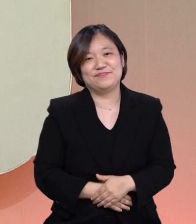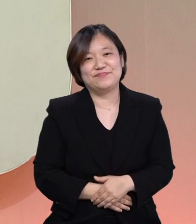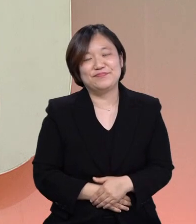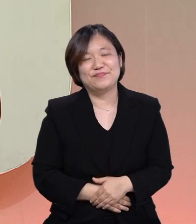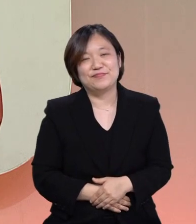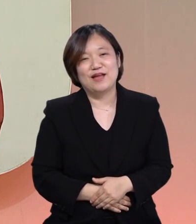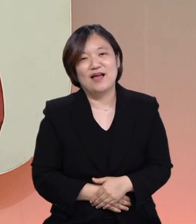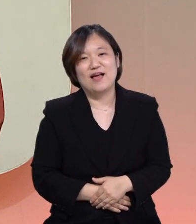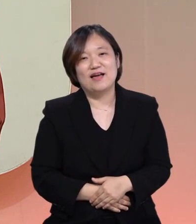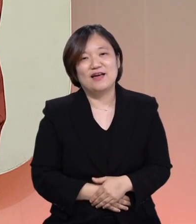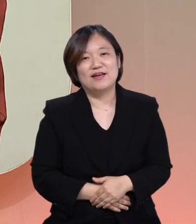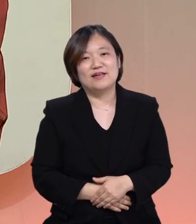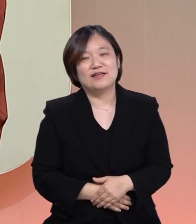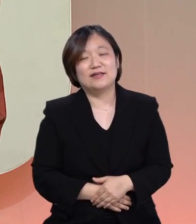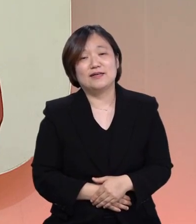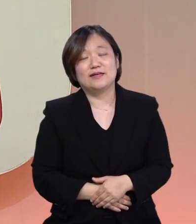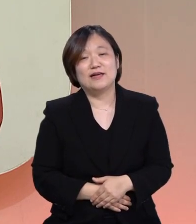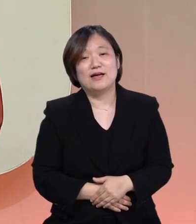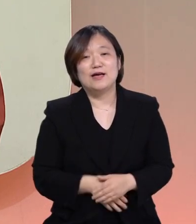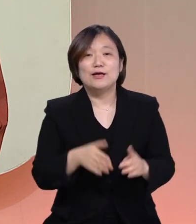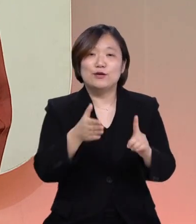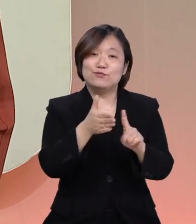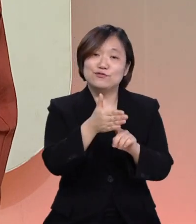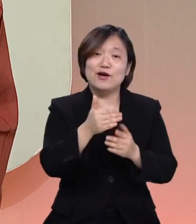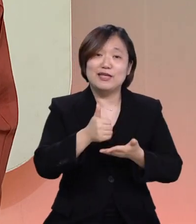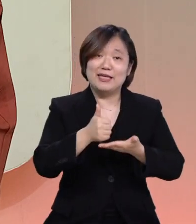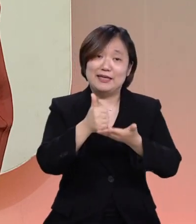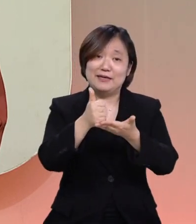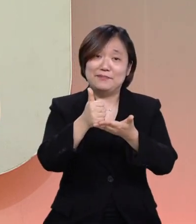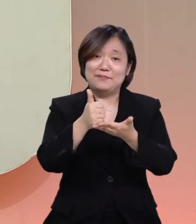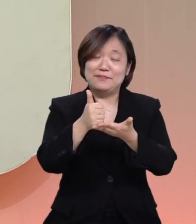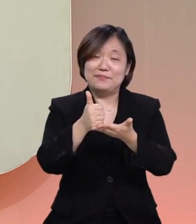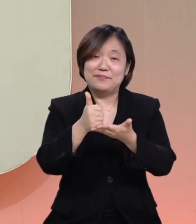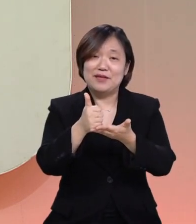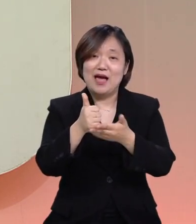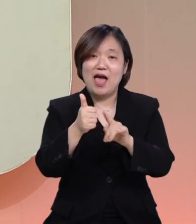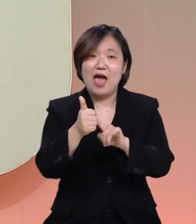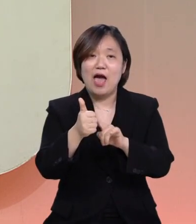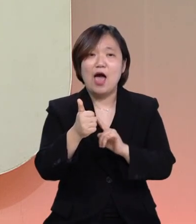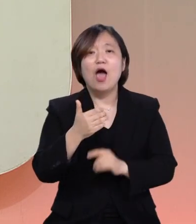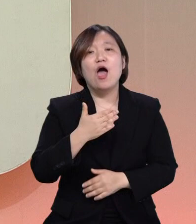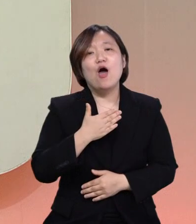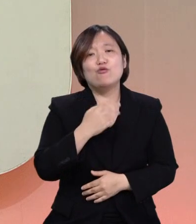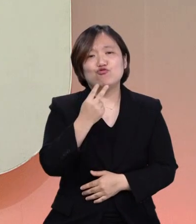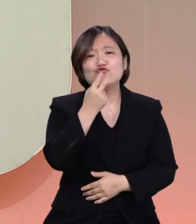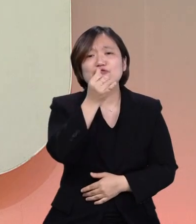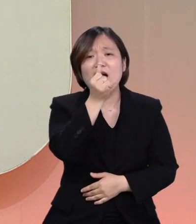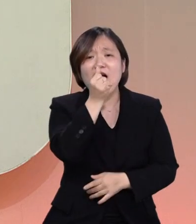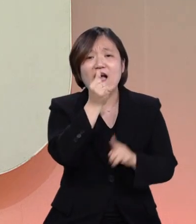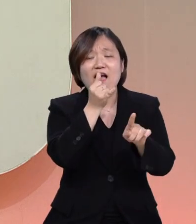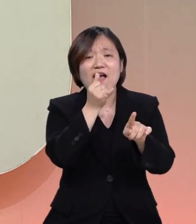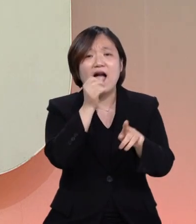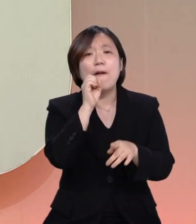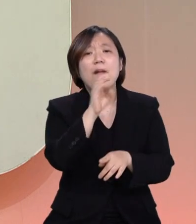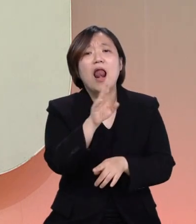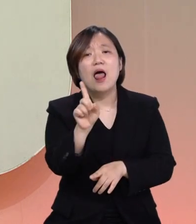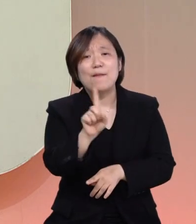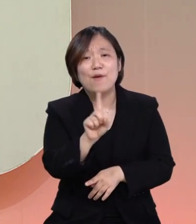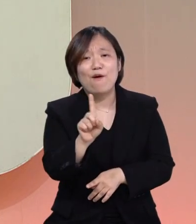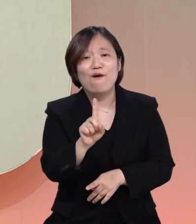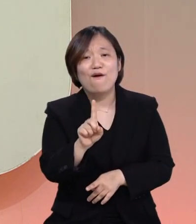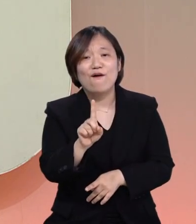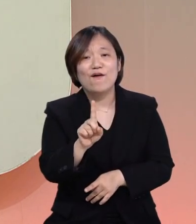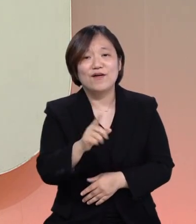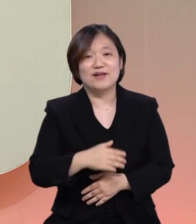그래서 우리 부처님께서 항상 우리 중생들에게 늘 하시던 말씀이